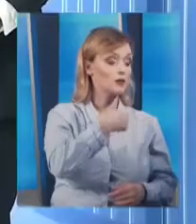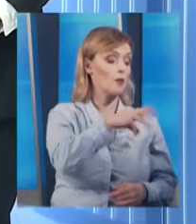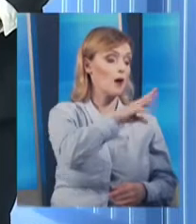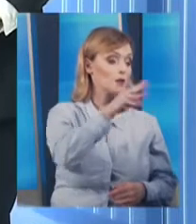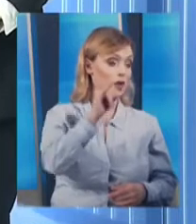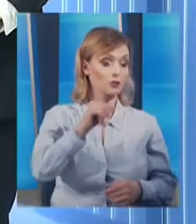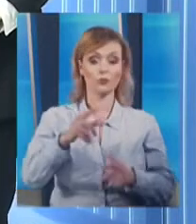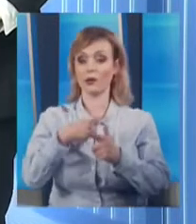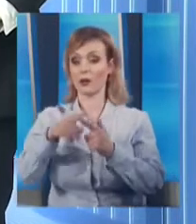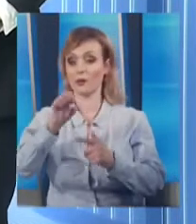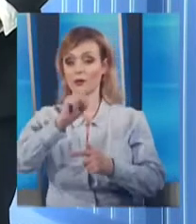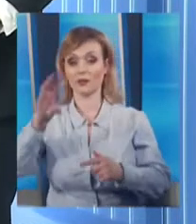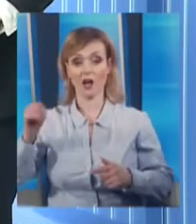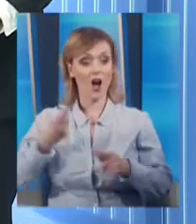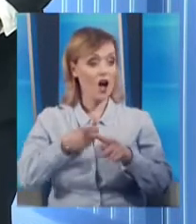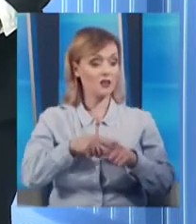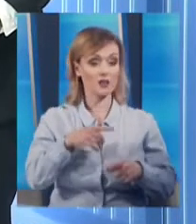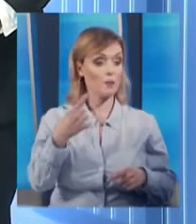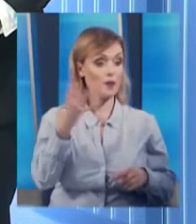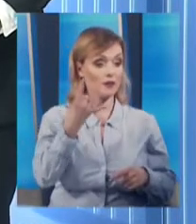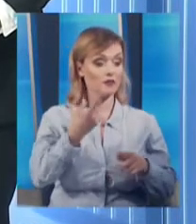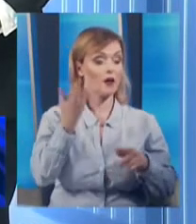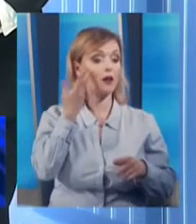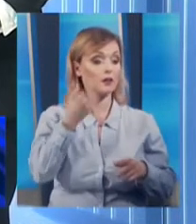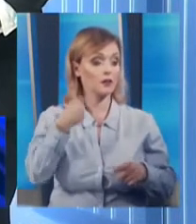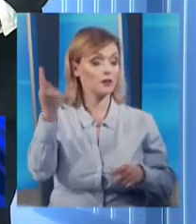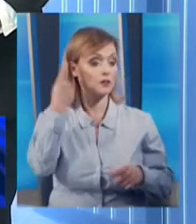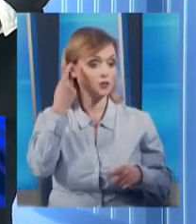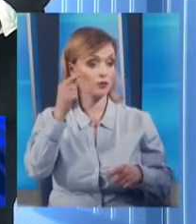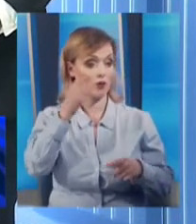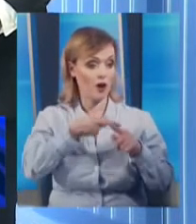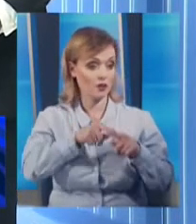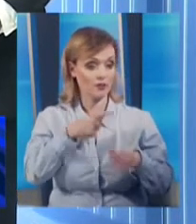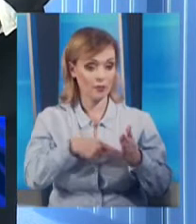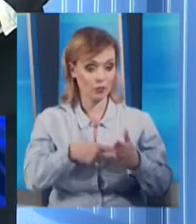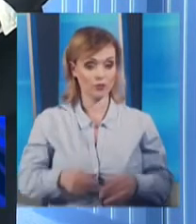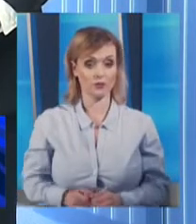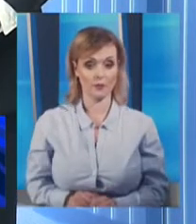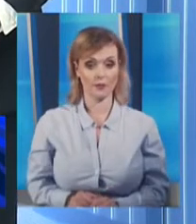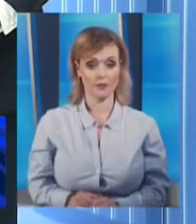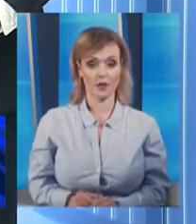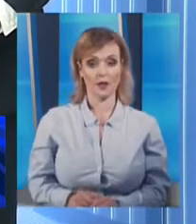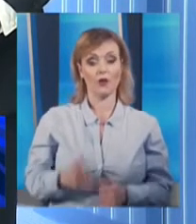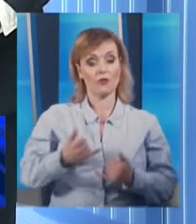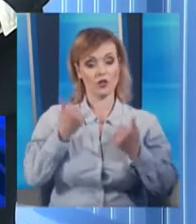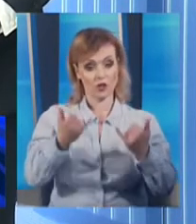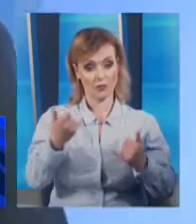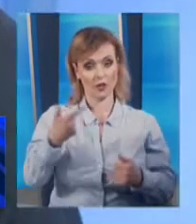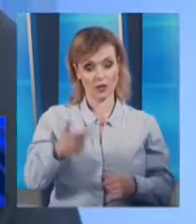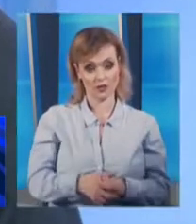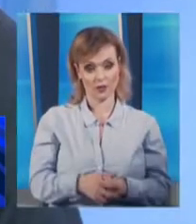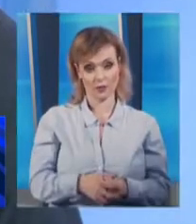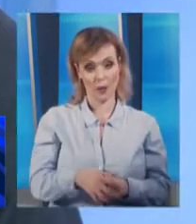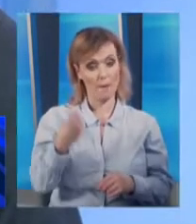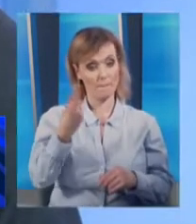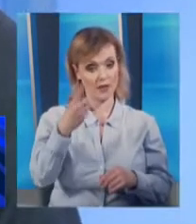singura dată când aud această întrebare. Stimate cetățean, în primul rând, în primul tur, probabil